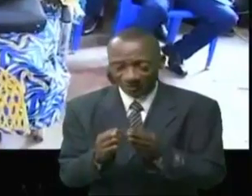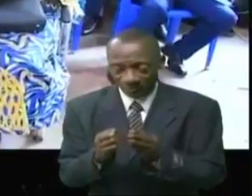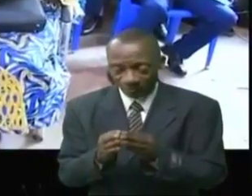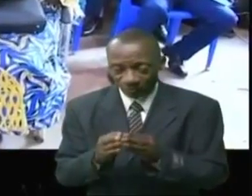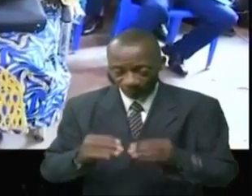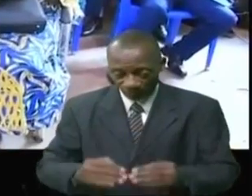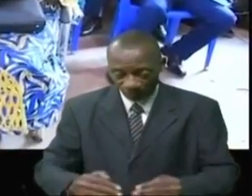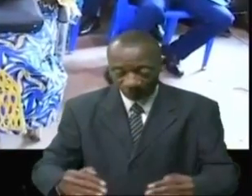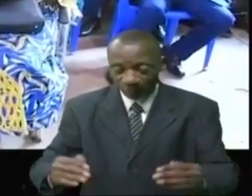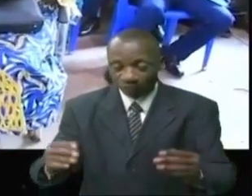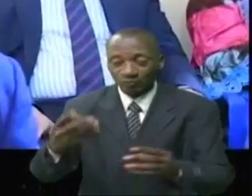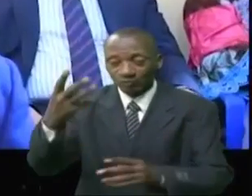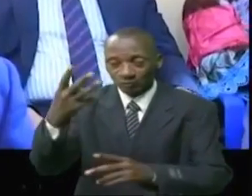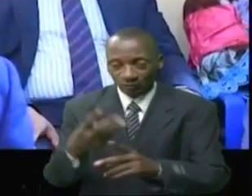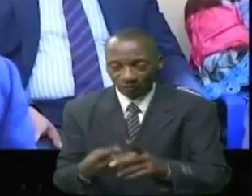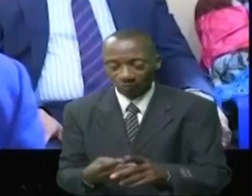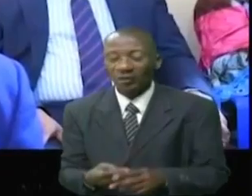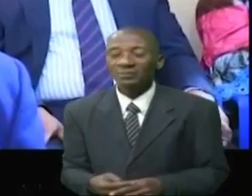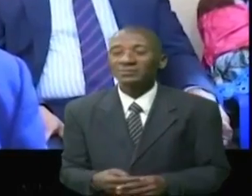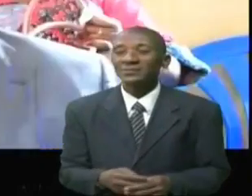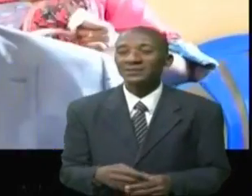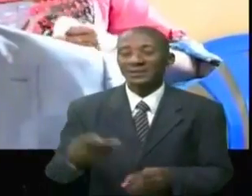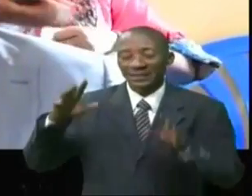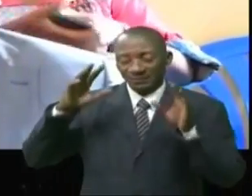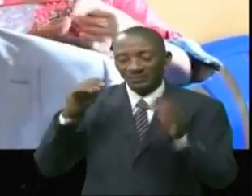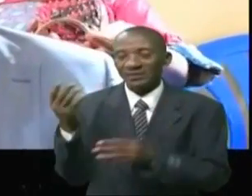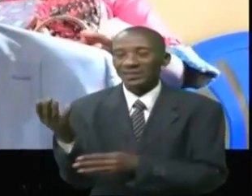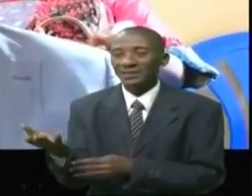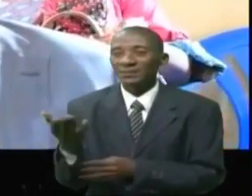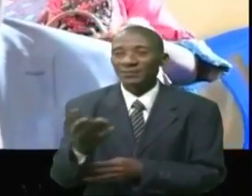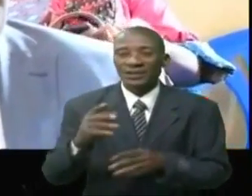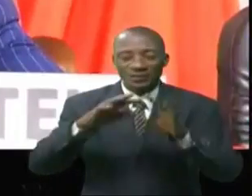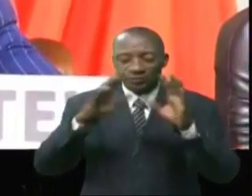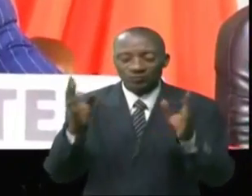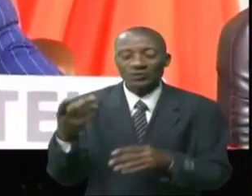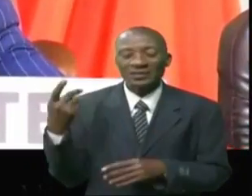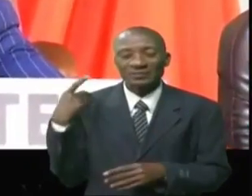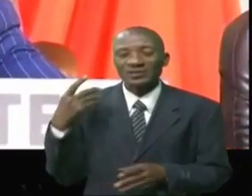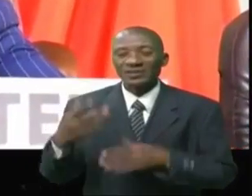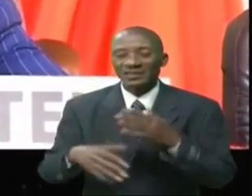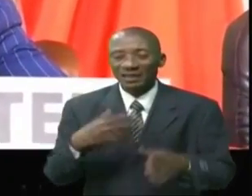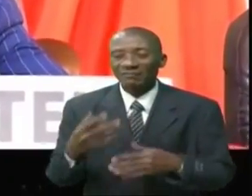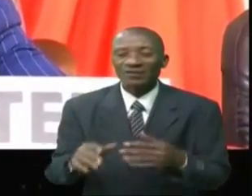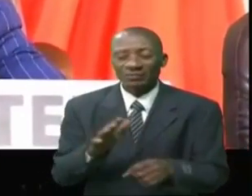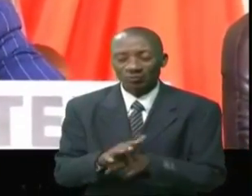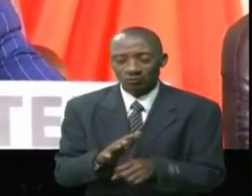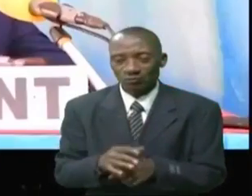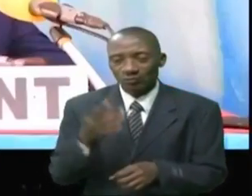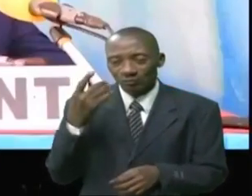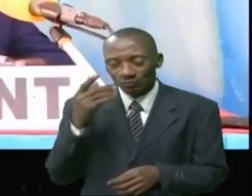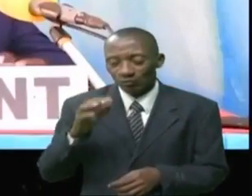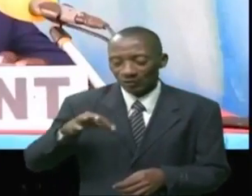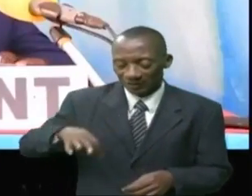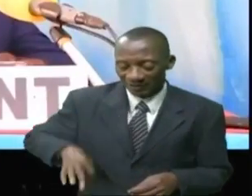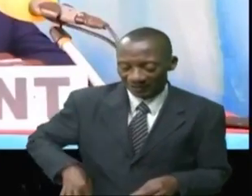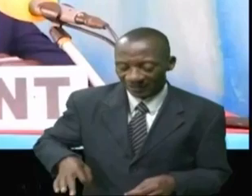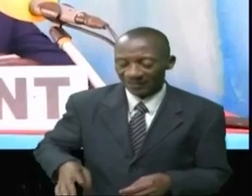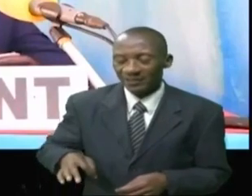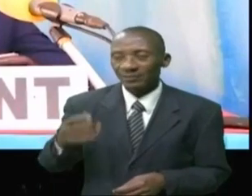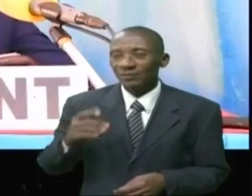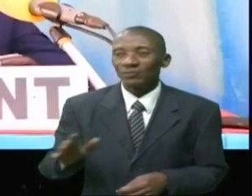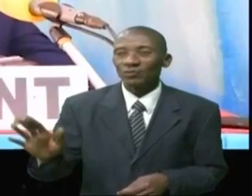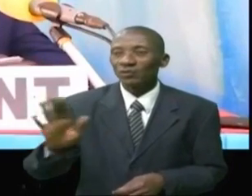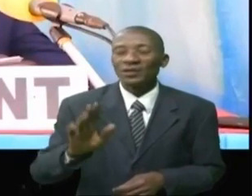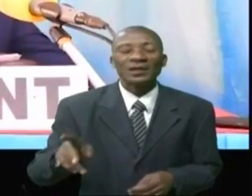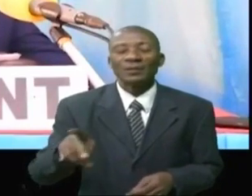légaux au début de cette session, afin de permettre à l'organe délibérant d'examiner sereinement et sans complaisance le